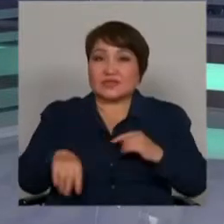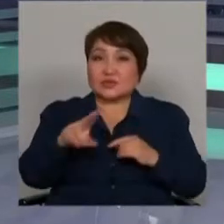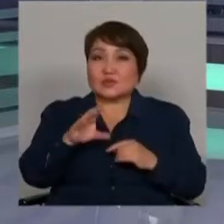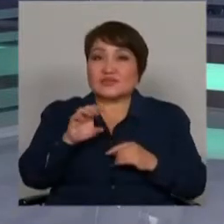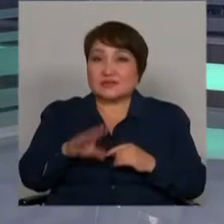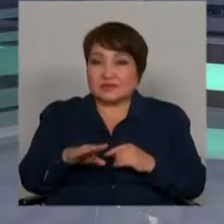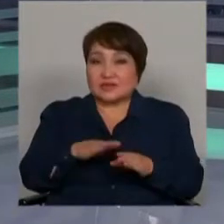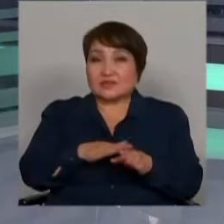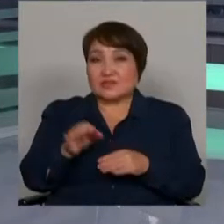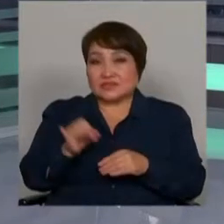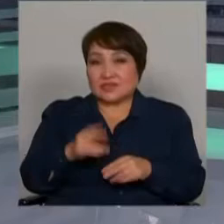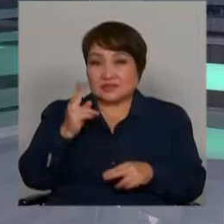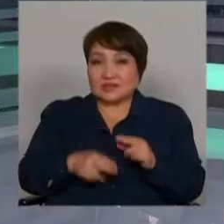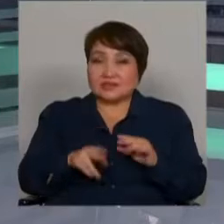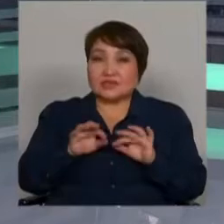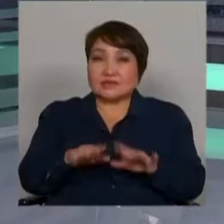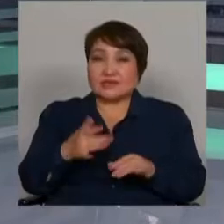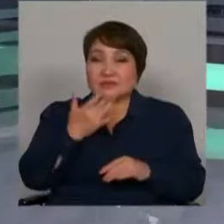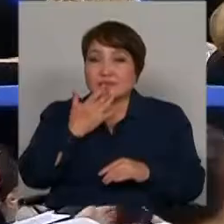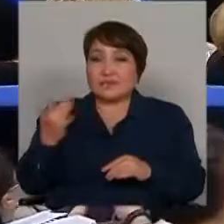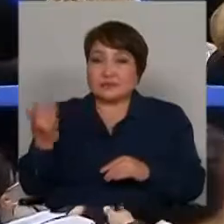жатқан әрі аяқталған шаруаларды баяндады.